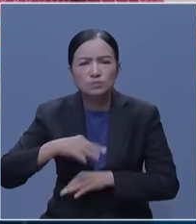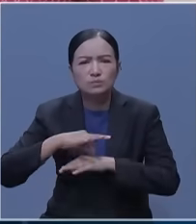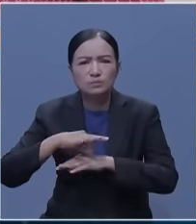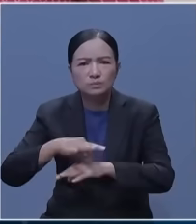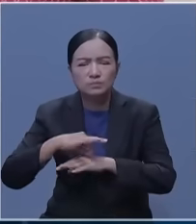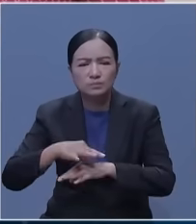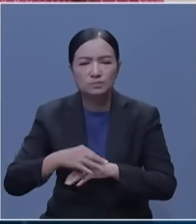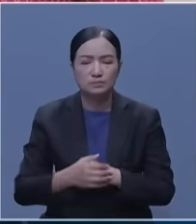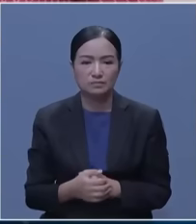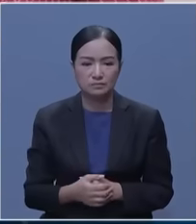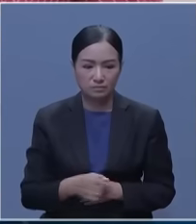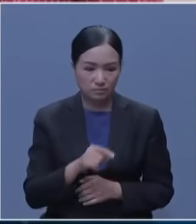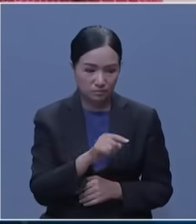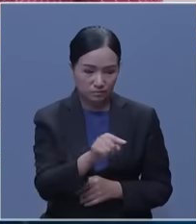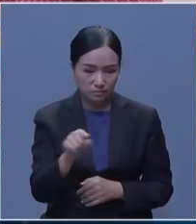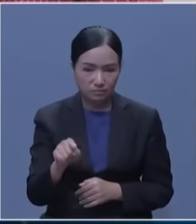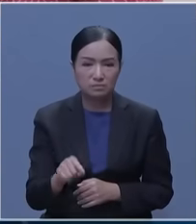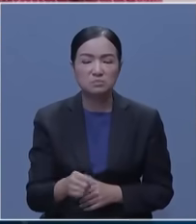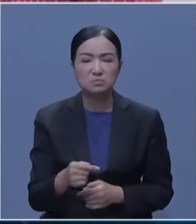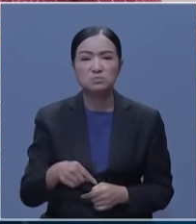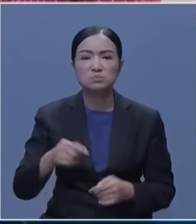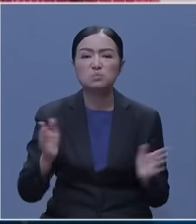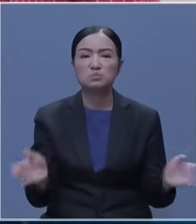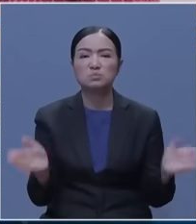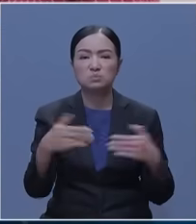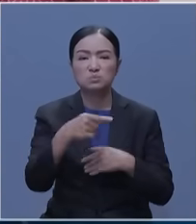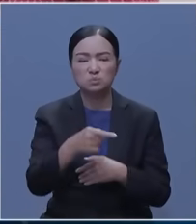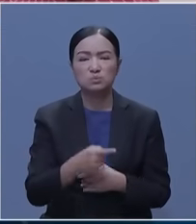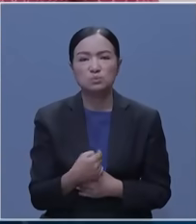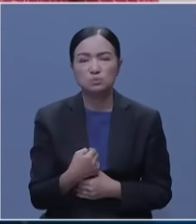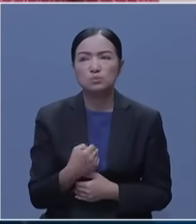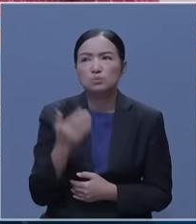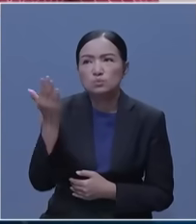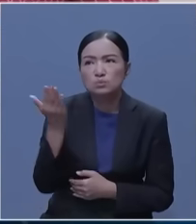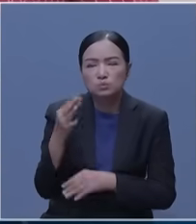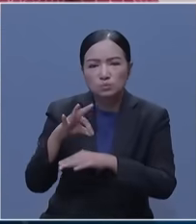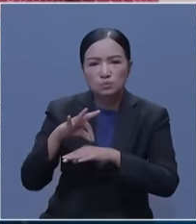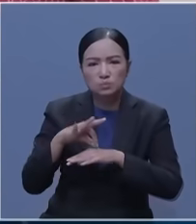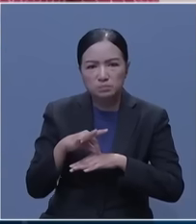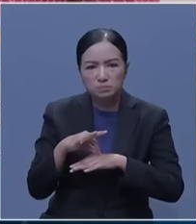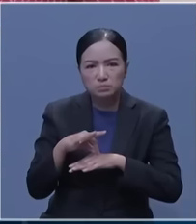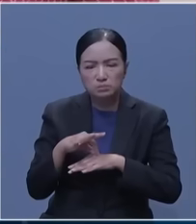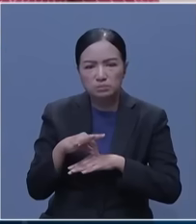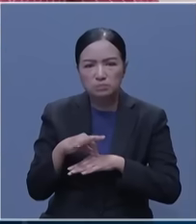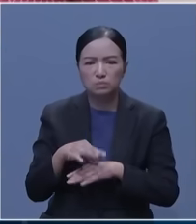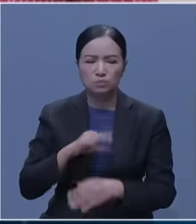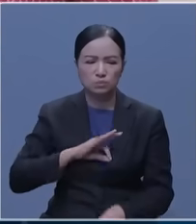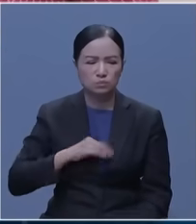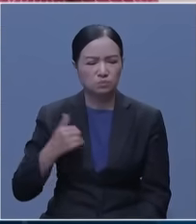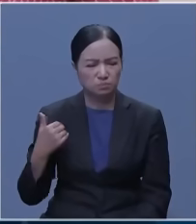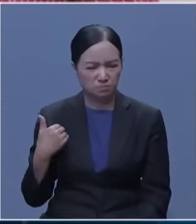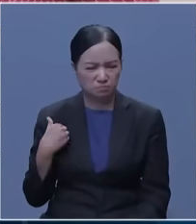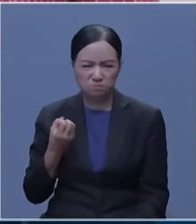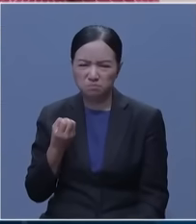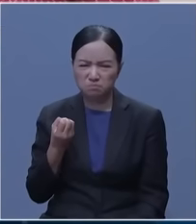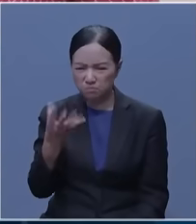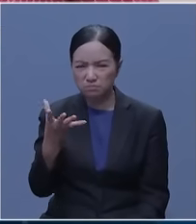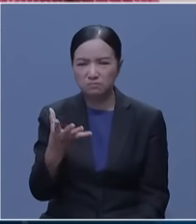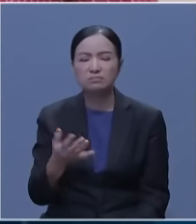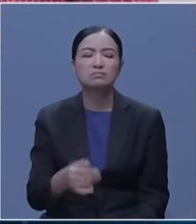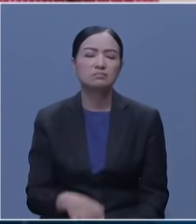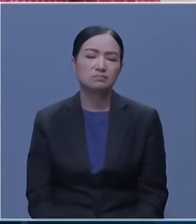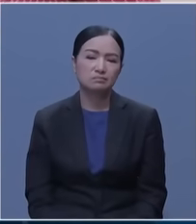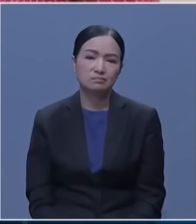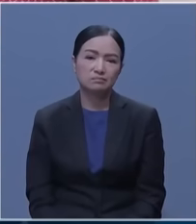ในห้องนี้ที่ขอตำแหน่งไปเพราะรู้สึกมันเยอะเหลือเกิน ครับ โอ้โหมันตีความได้ในเชิงลบมากกว่าเชิงบวกอะนะคะ มันเป็